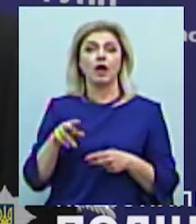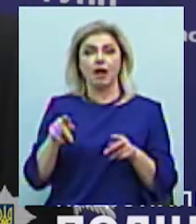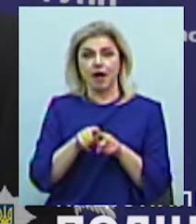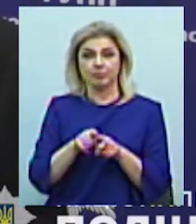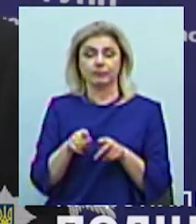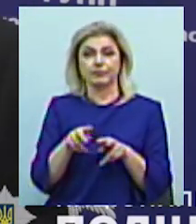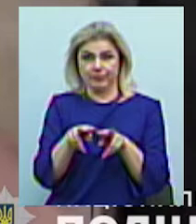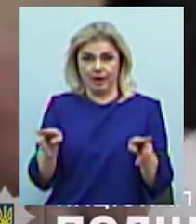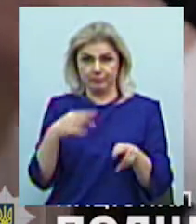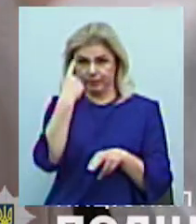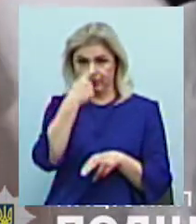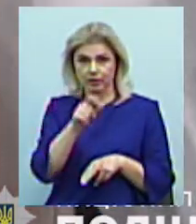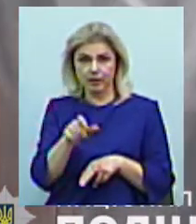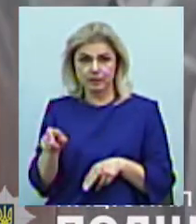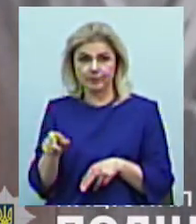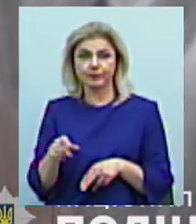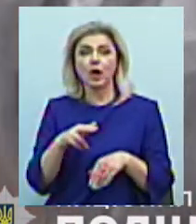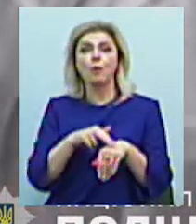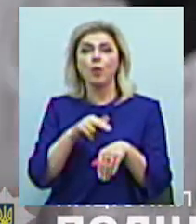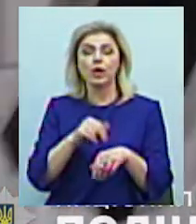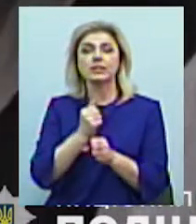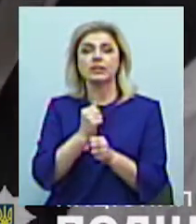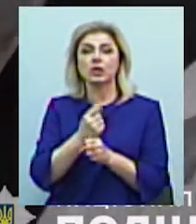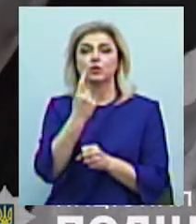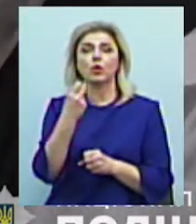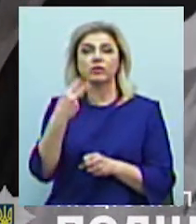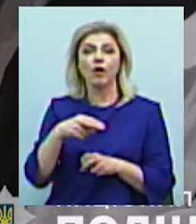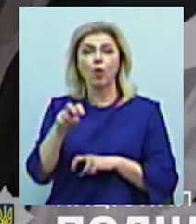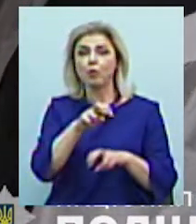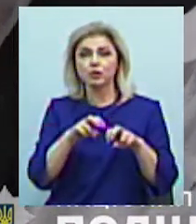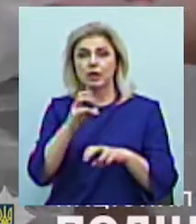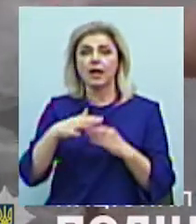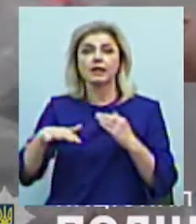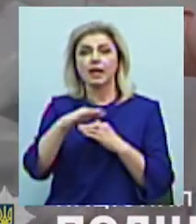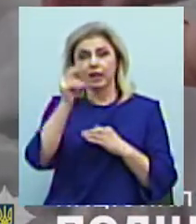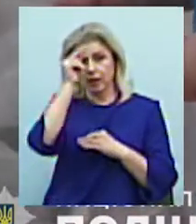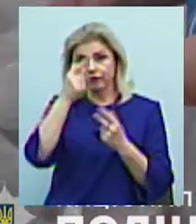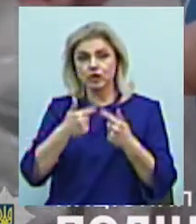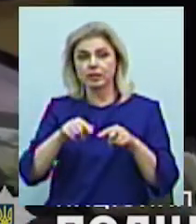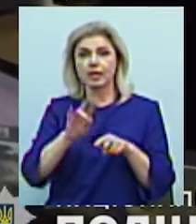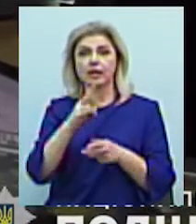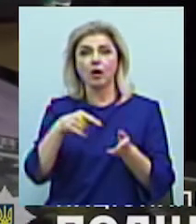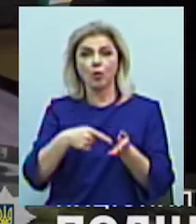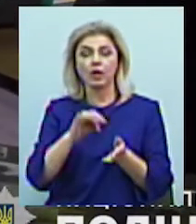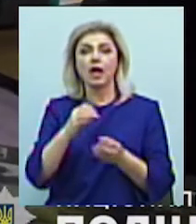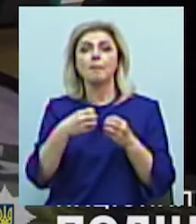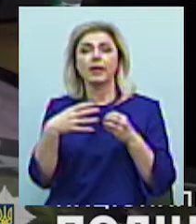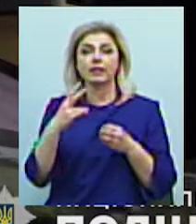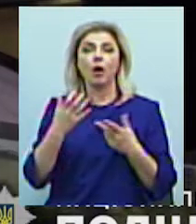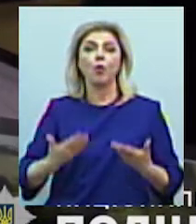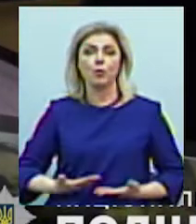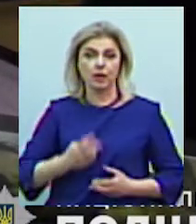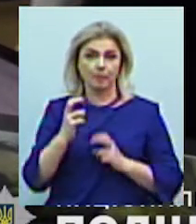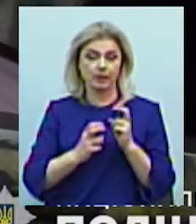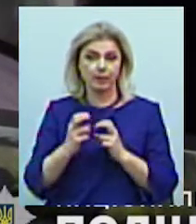це одні й ті ж особи. Поліція провела 120 обшуків на території навчальних закладів Миколаєва та 15 на комунальному